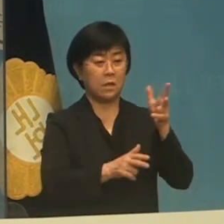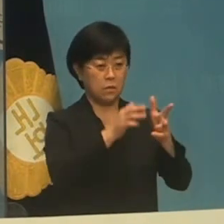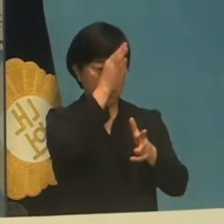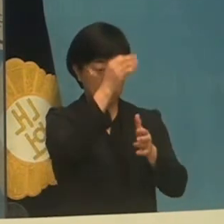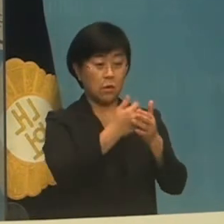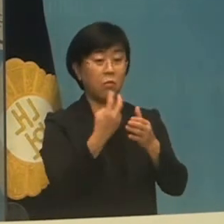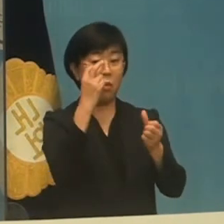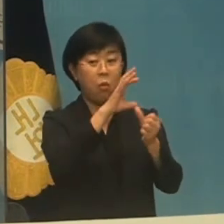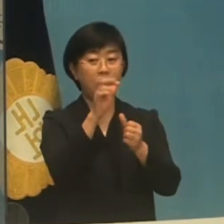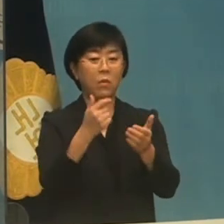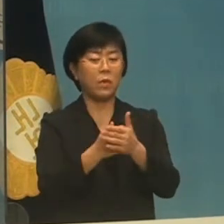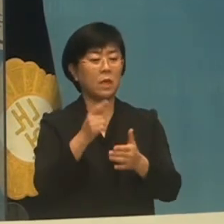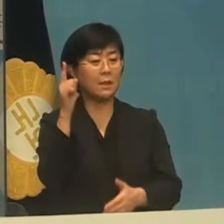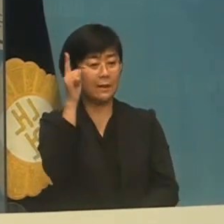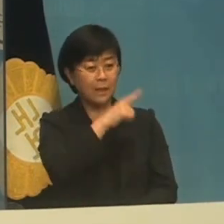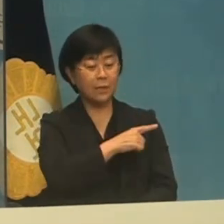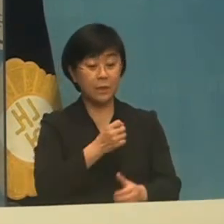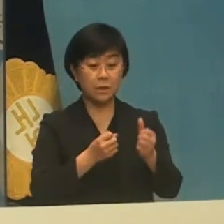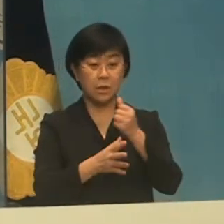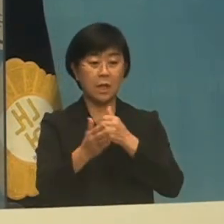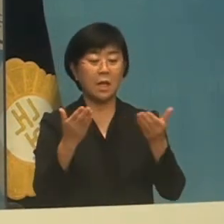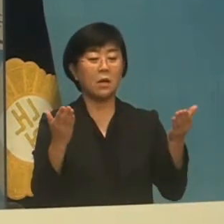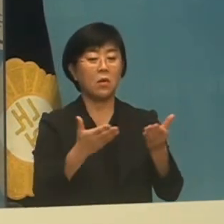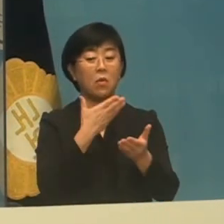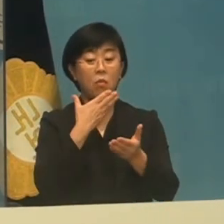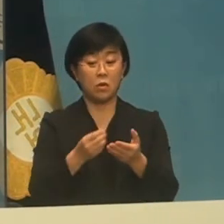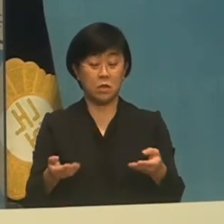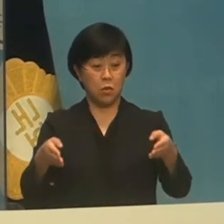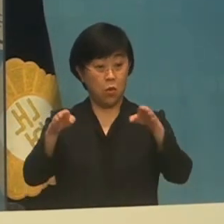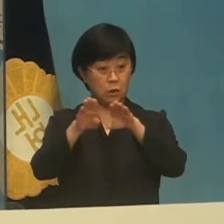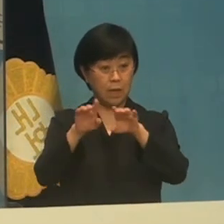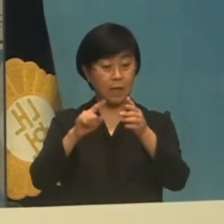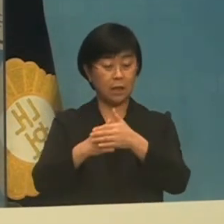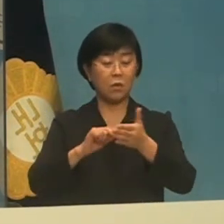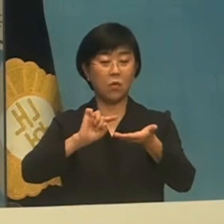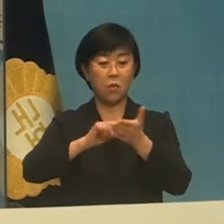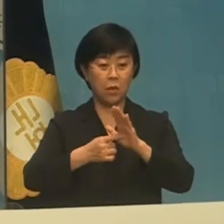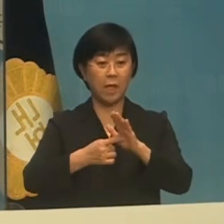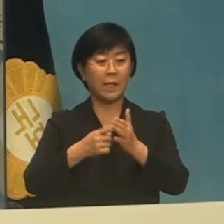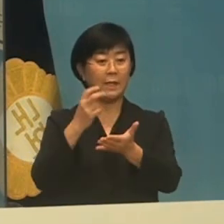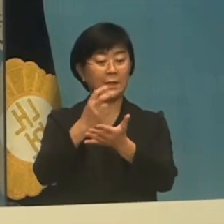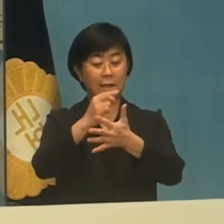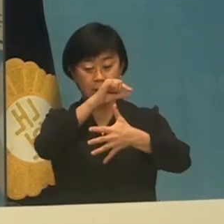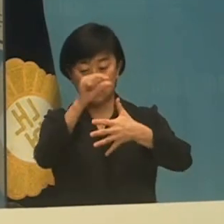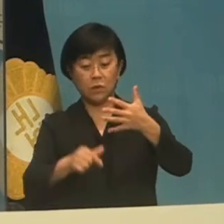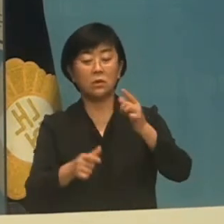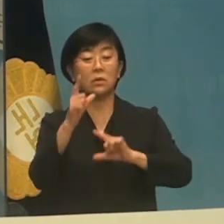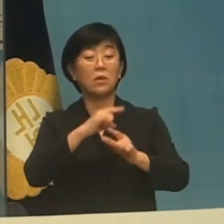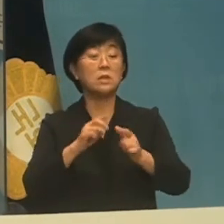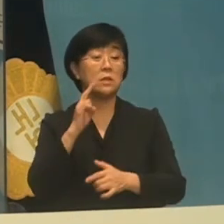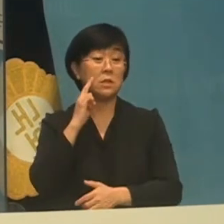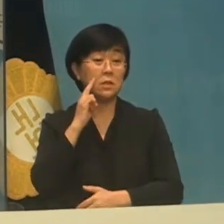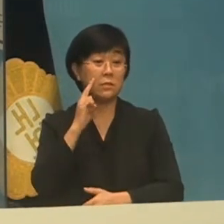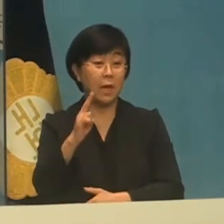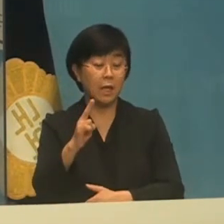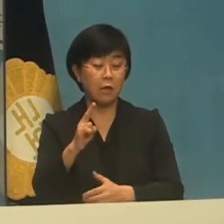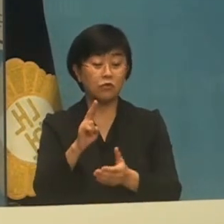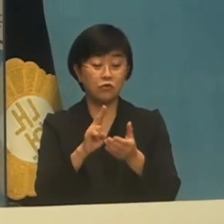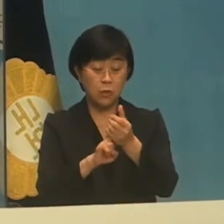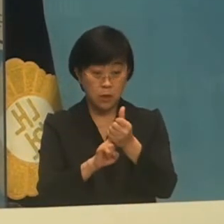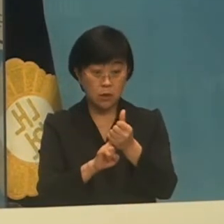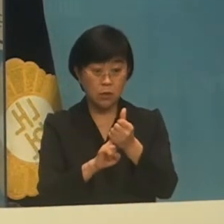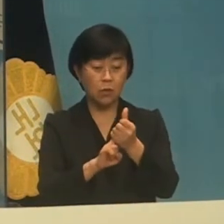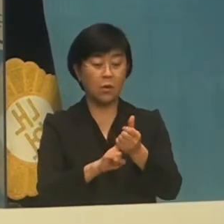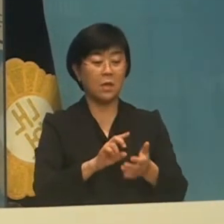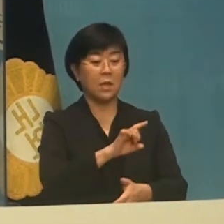산업기술보호법이 왜 악영향이 근로복지공단 보고서 공개 지침으로 한 번 더 악화되고 실제 담당자가